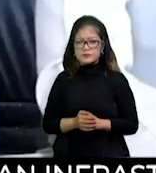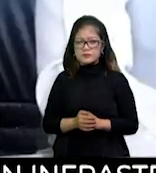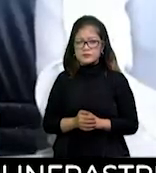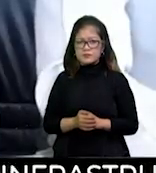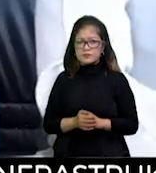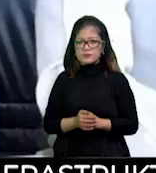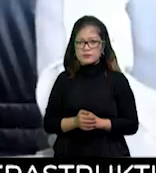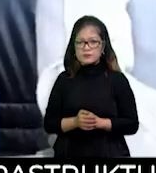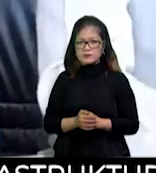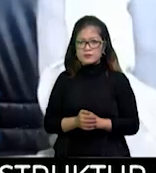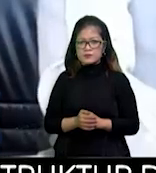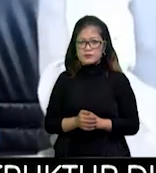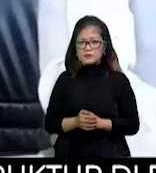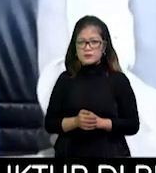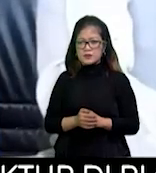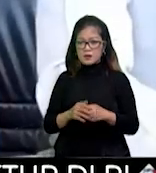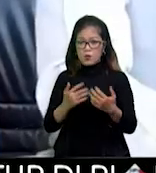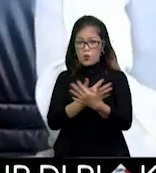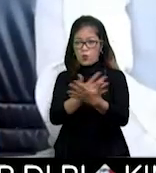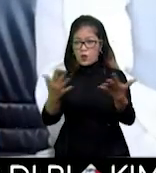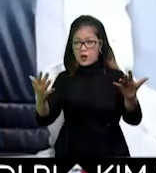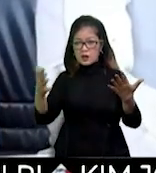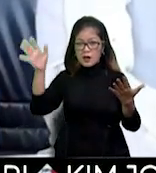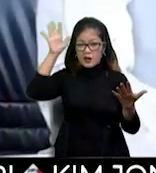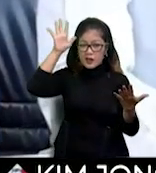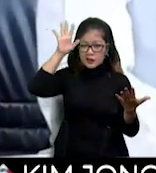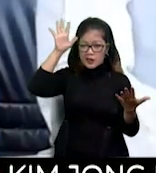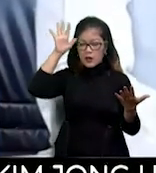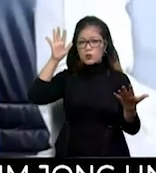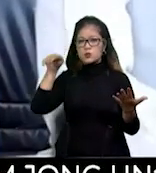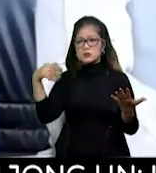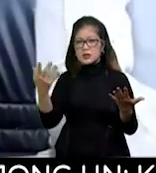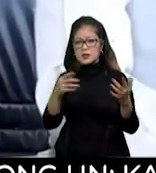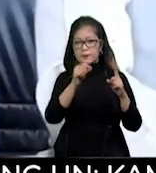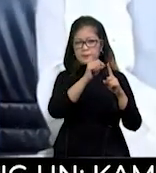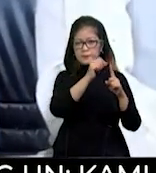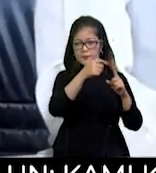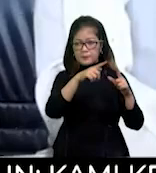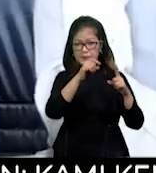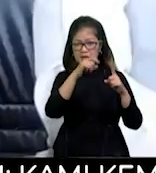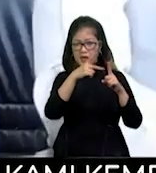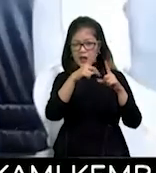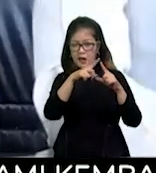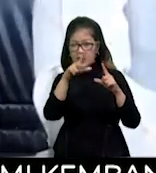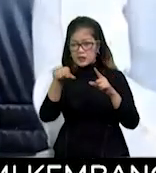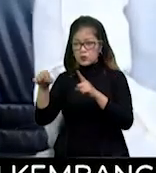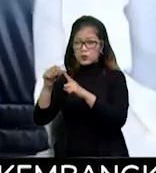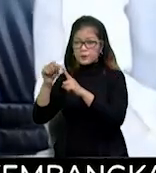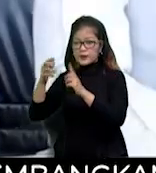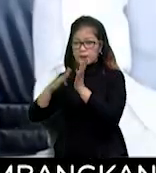Keterbatasan pengetahuan masyarakat ataupun pemahaman atau mindset masyarakat yang mengatakan